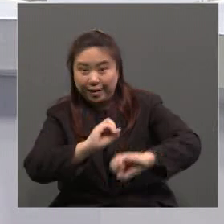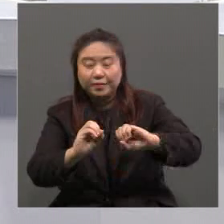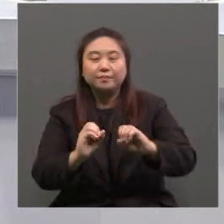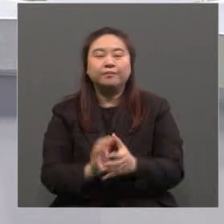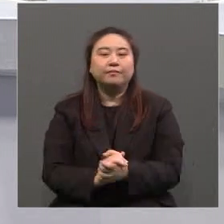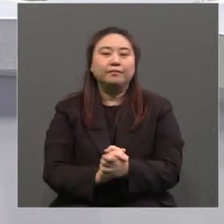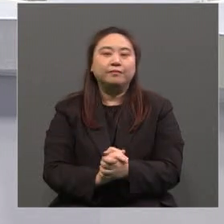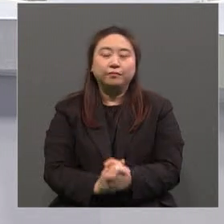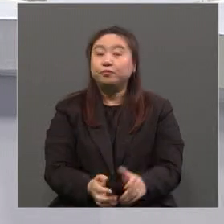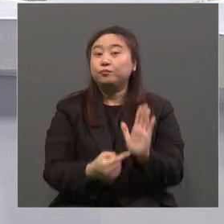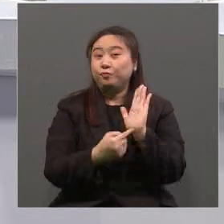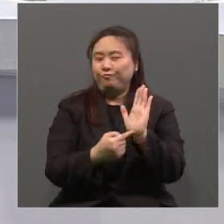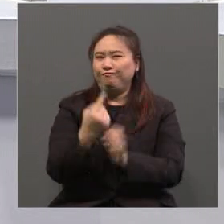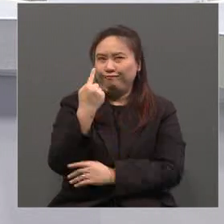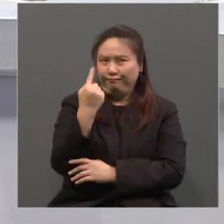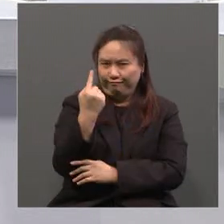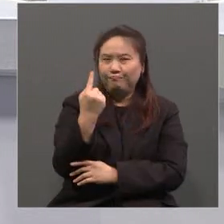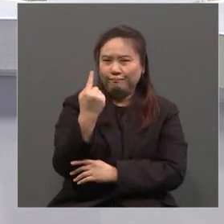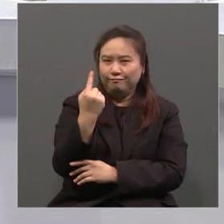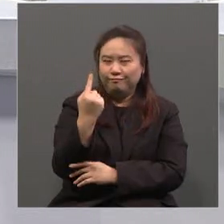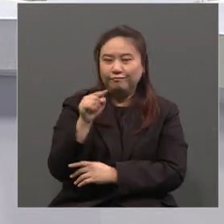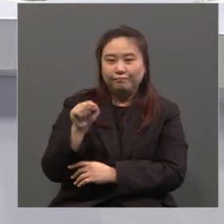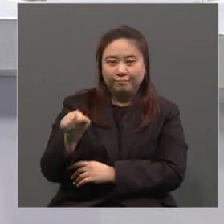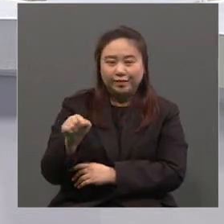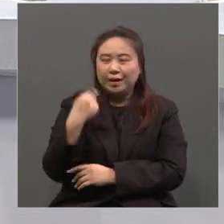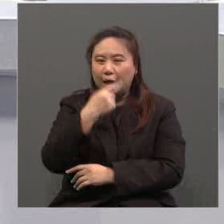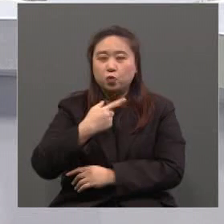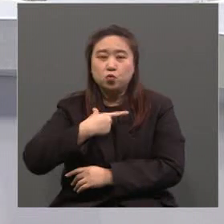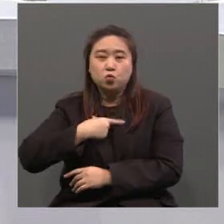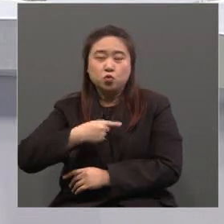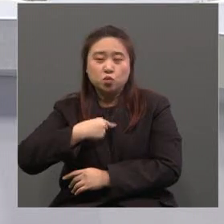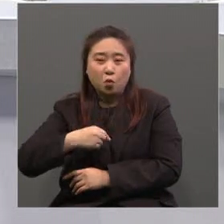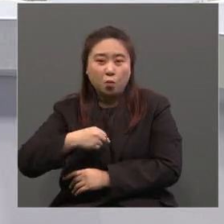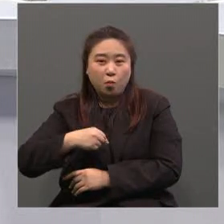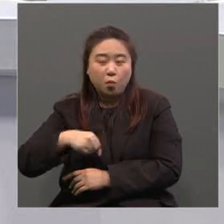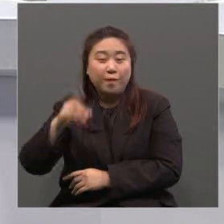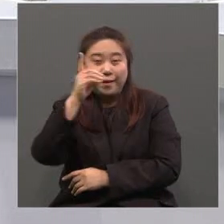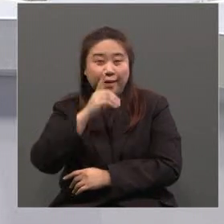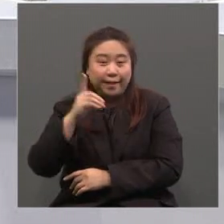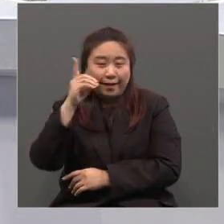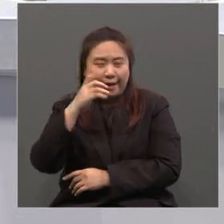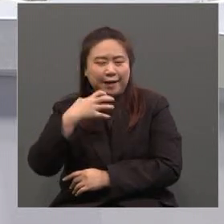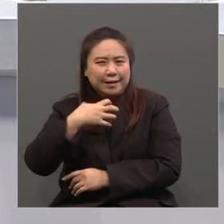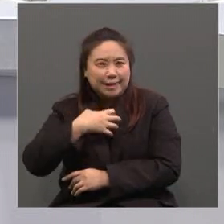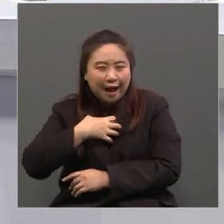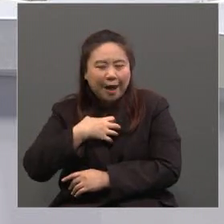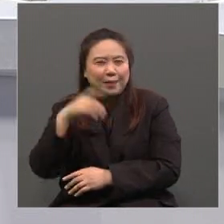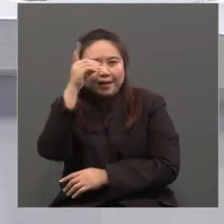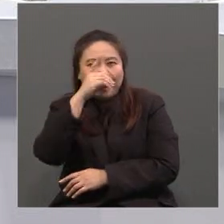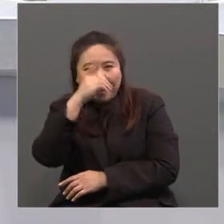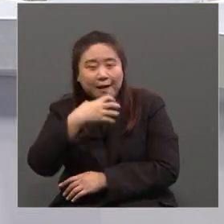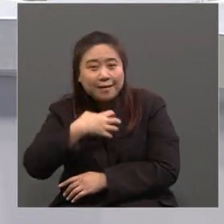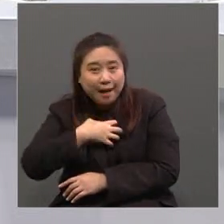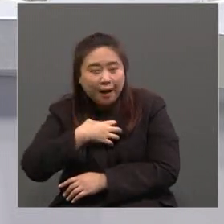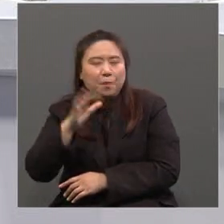อย่างล่าสุดค่ะอีกหนึ่งวงการที่ไม่เคยแผ่วเหมือนกันสำหรับคนที่ชื่นชอบวงการมายาใครอยากจะเข้าวงการบันเทิงน ี